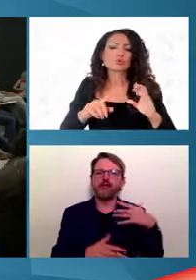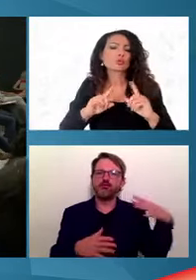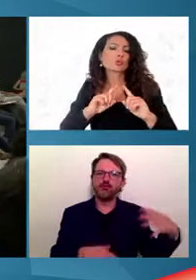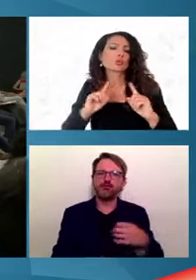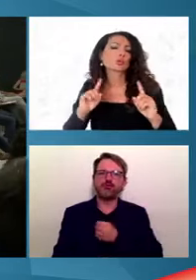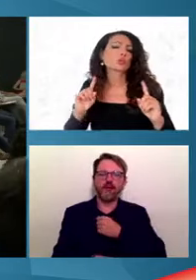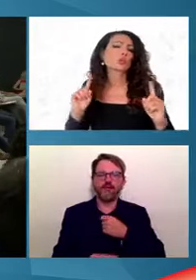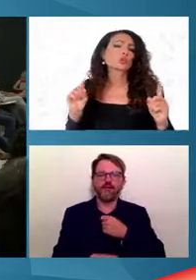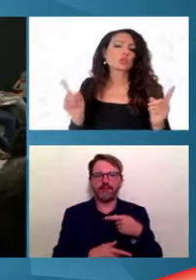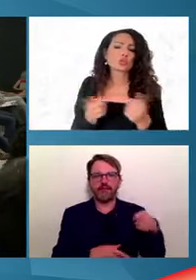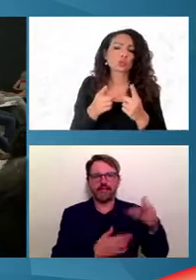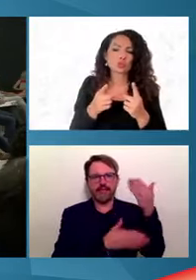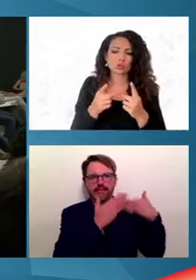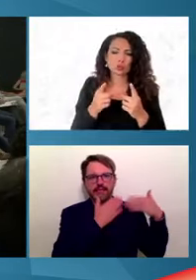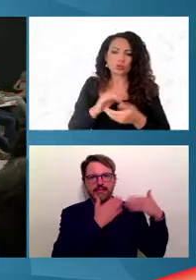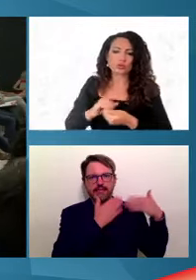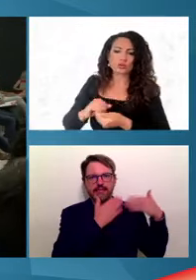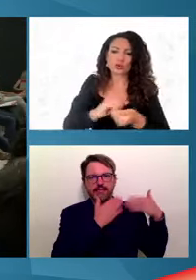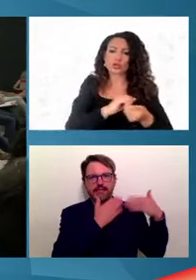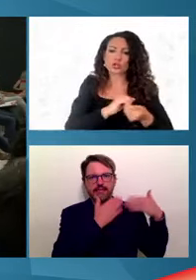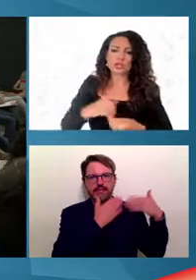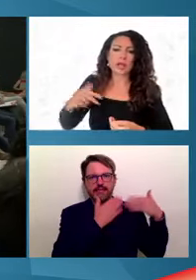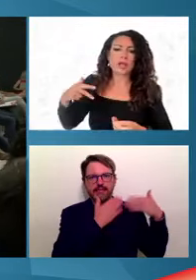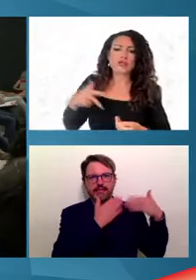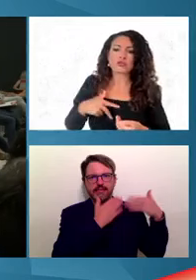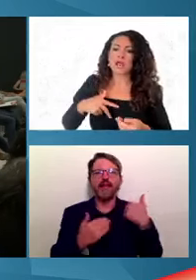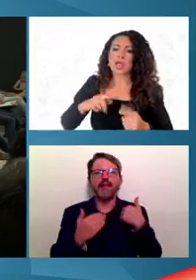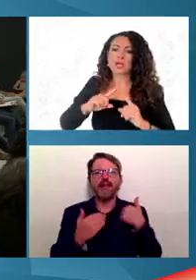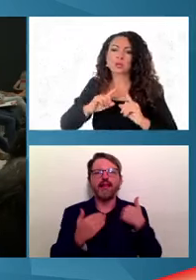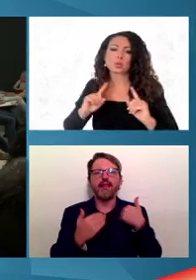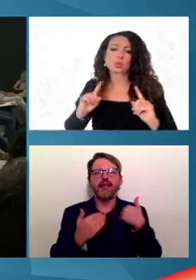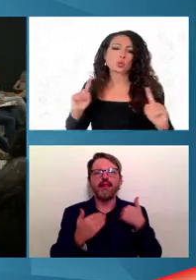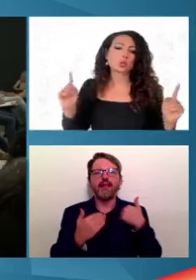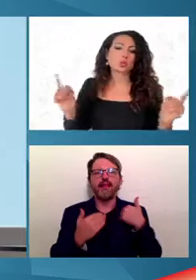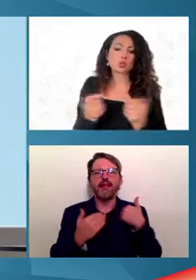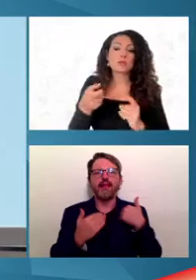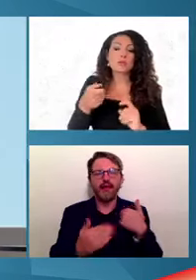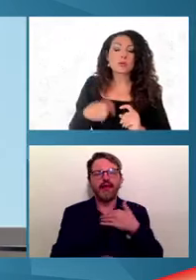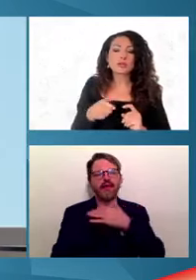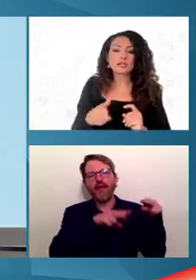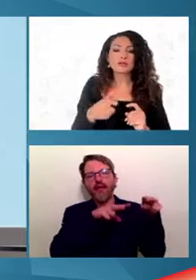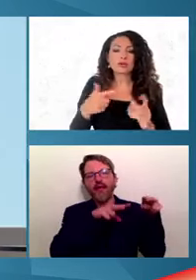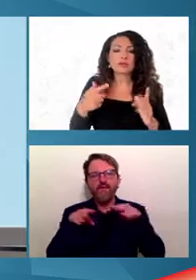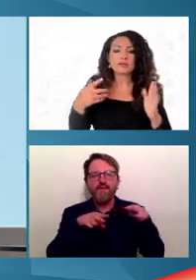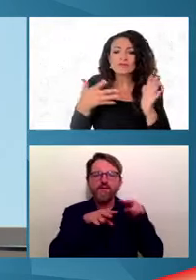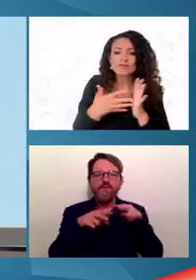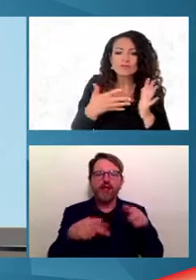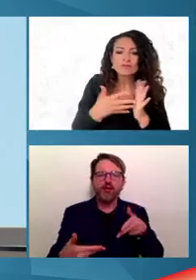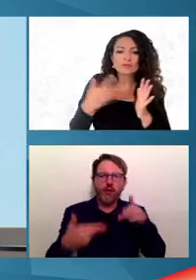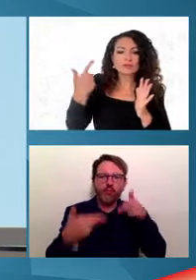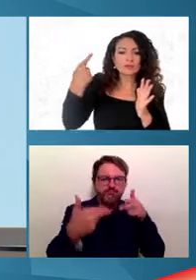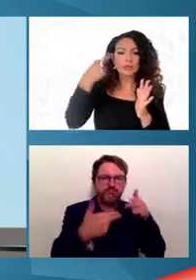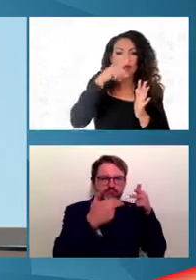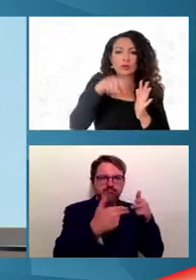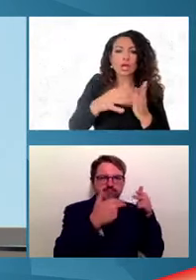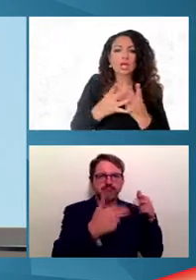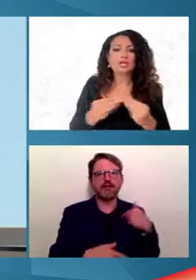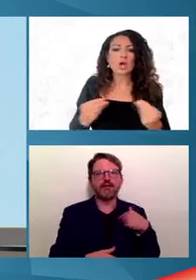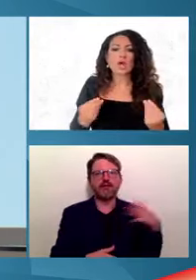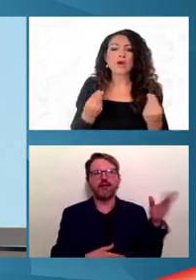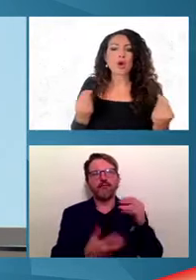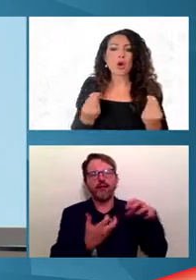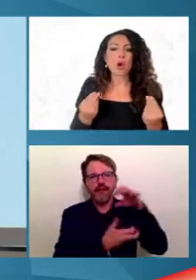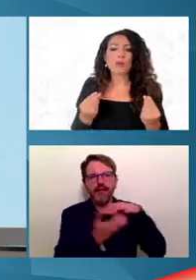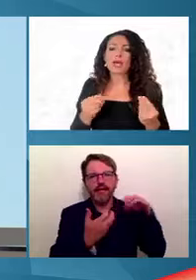einmal Danke dafür sagen. Wie viele Videokonferenzen, erinnern wir uns, haben wir gemacht, um in verschiedenen